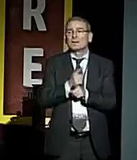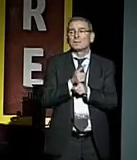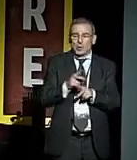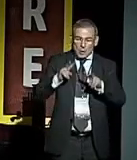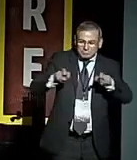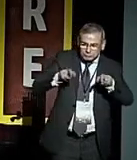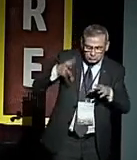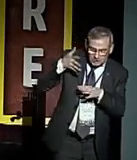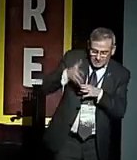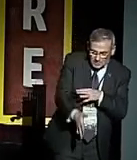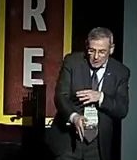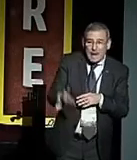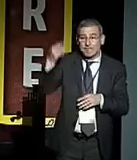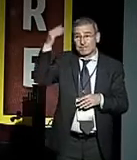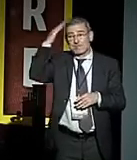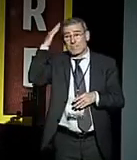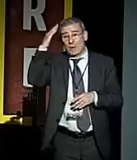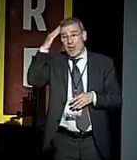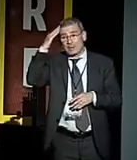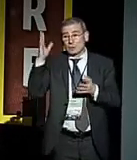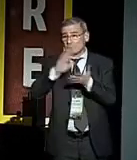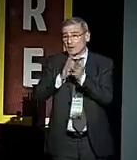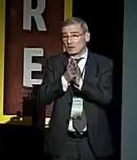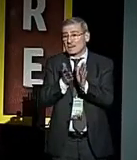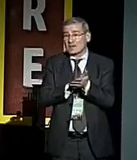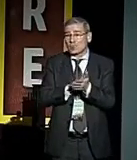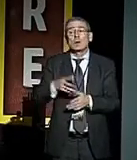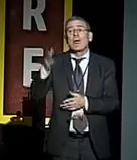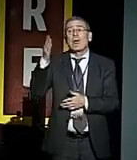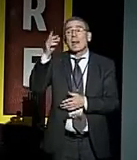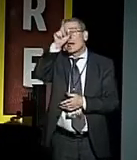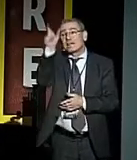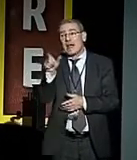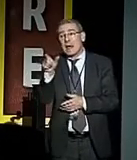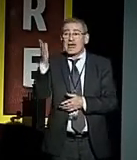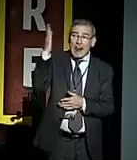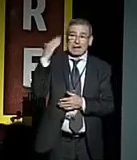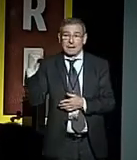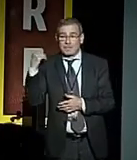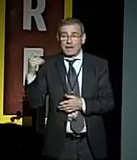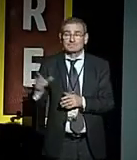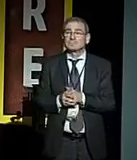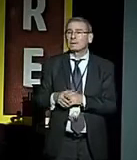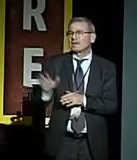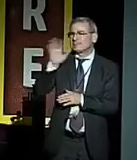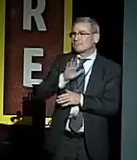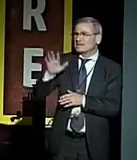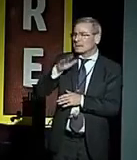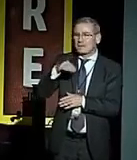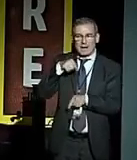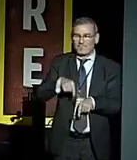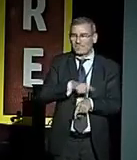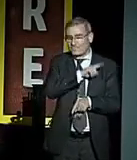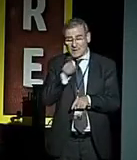e complessiva del memorandum Italia-Libica, quella che purtroppo è uscita sui giornali in questo momento ci sembra un pochino non sufficiente,